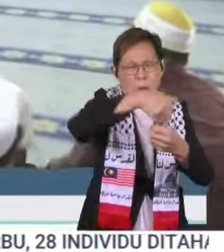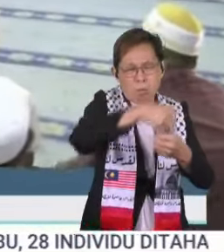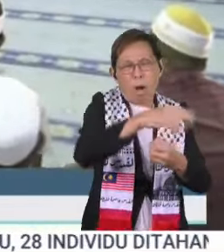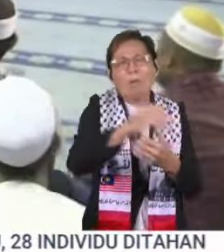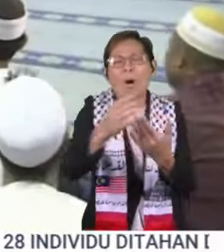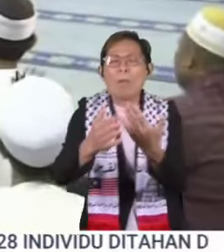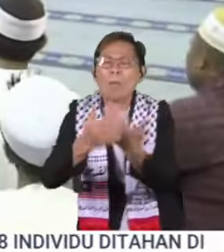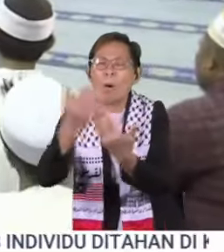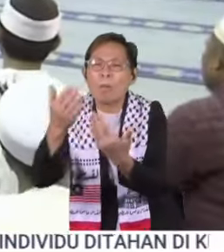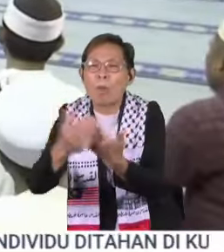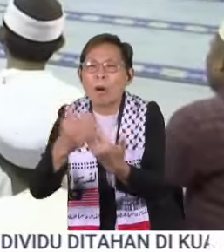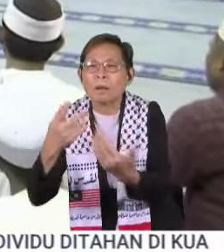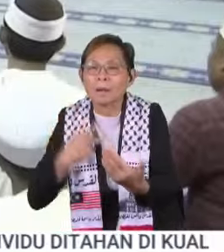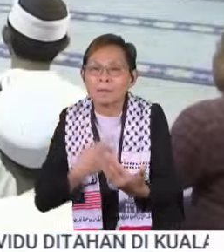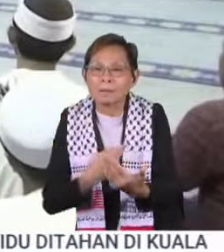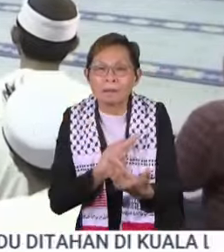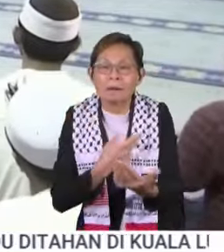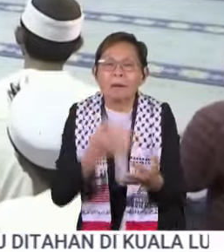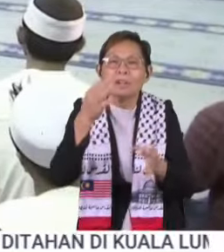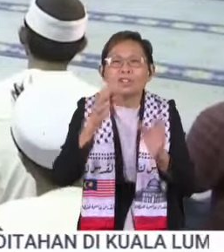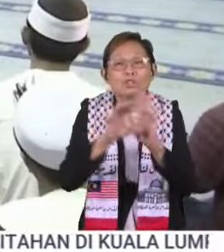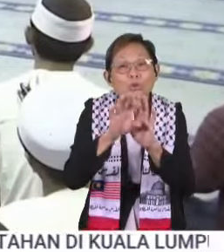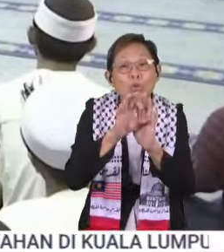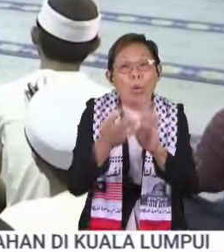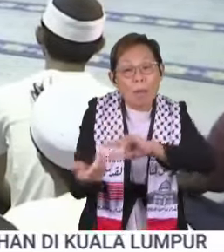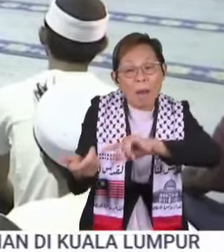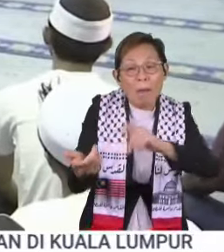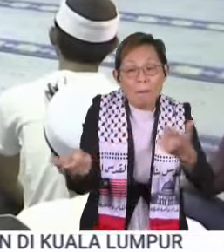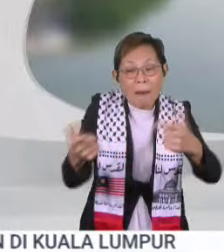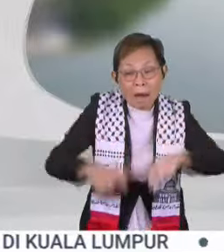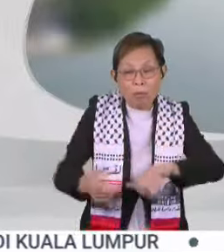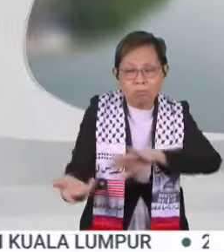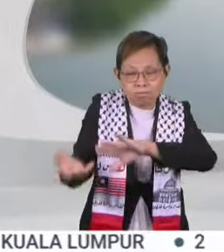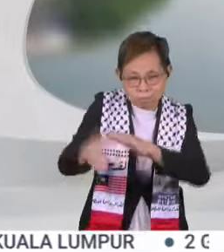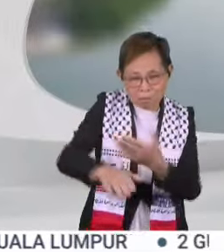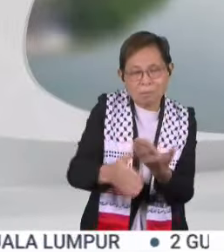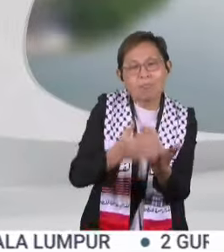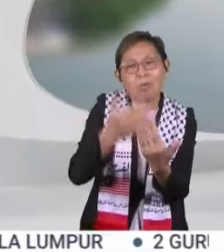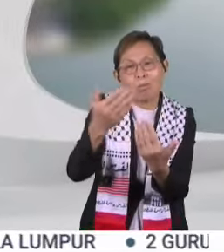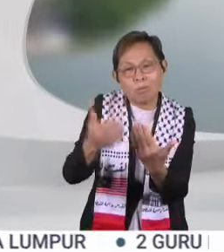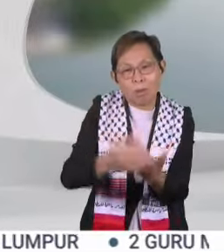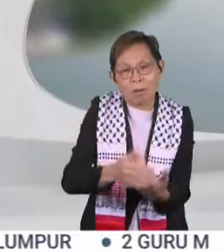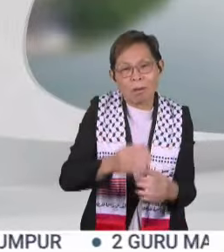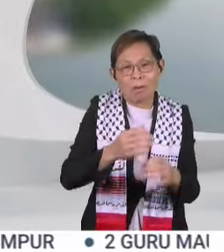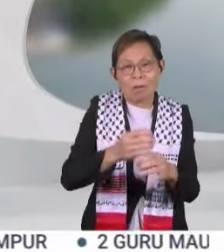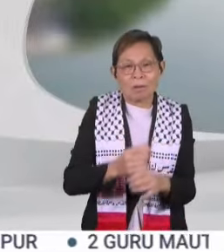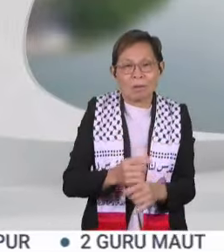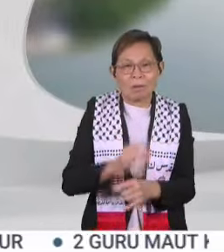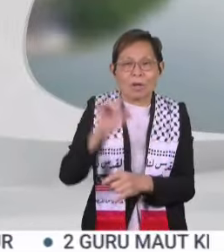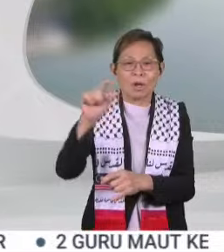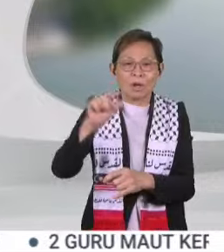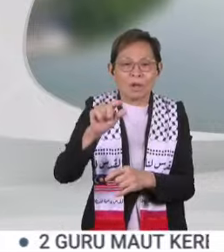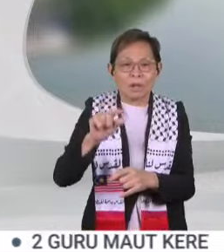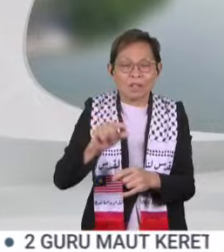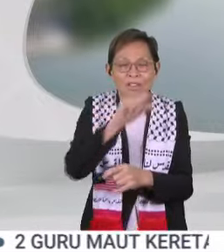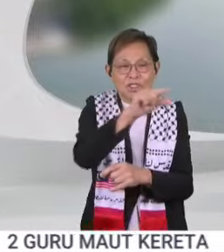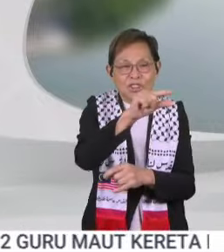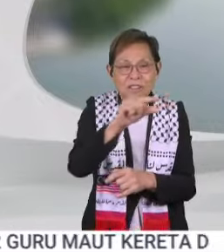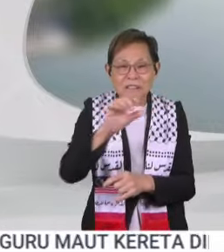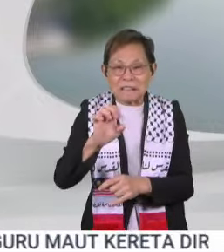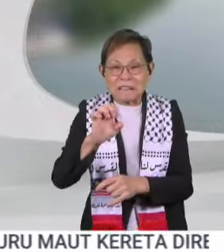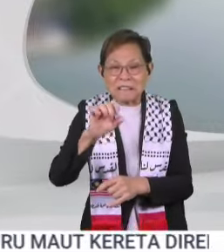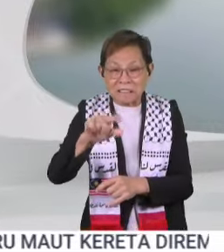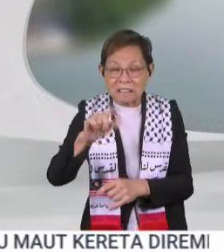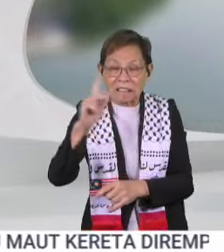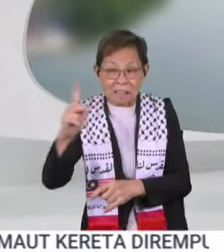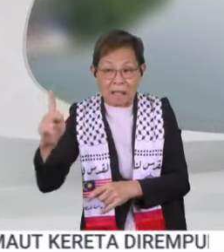supaya memudahkan kita jika ada berlaku kematian Google educator group geg